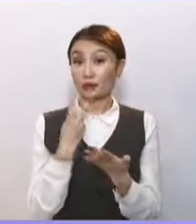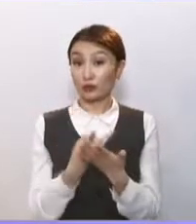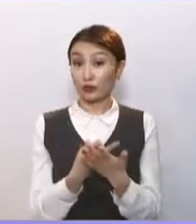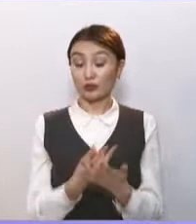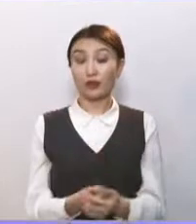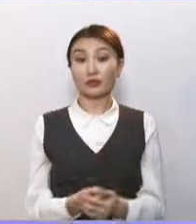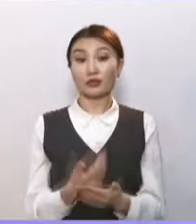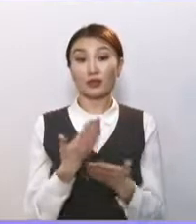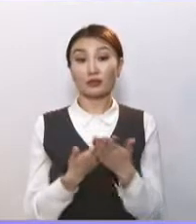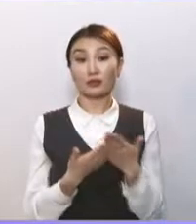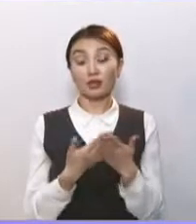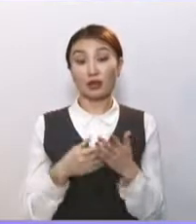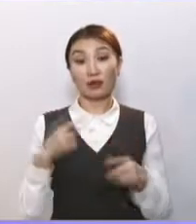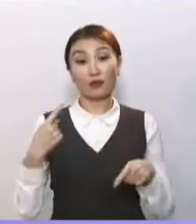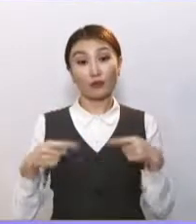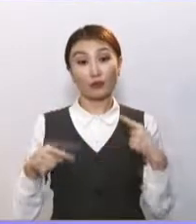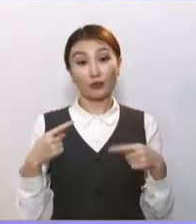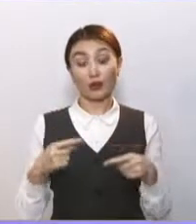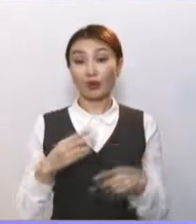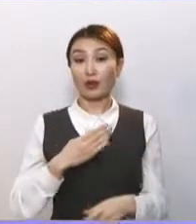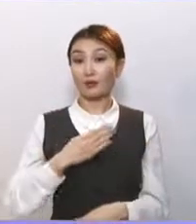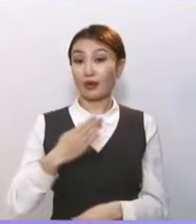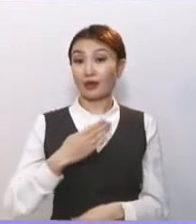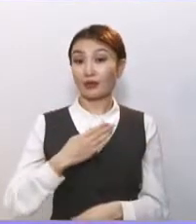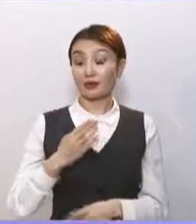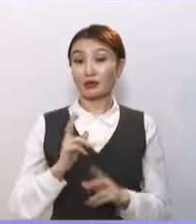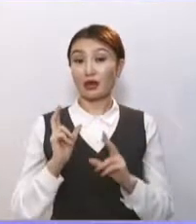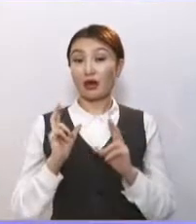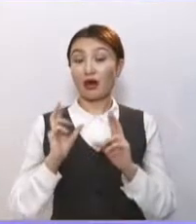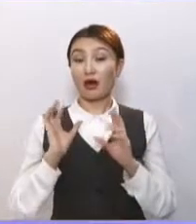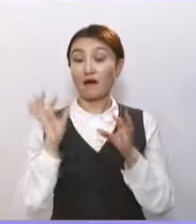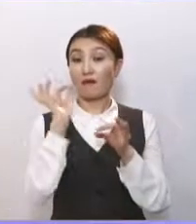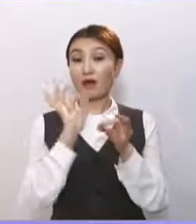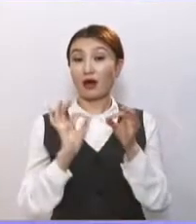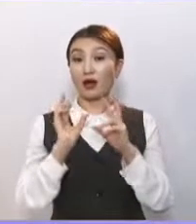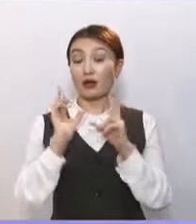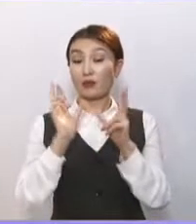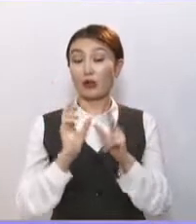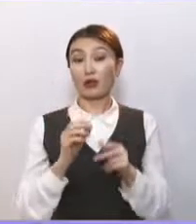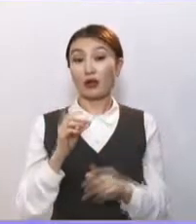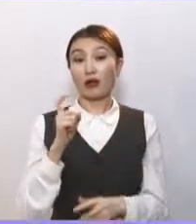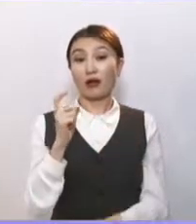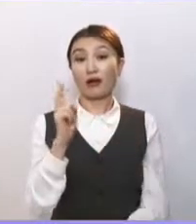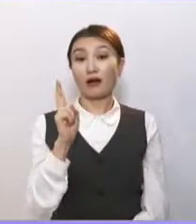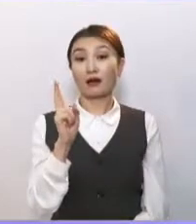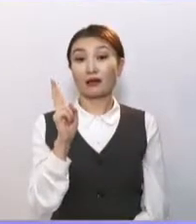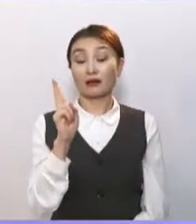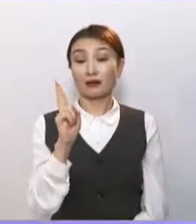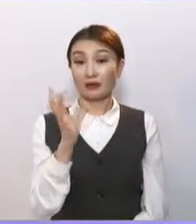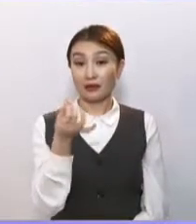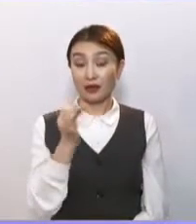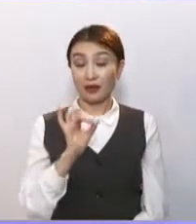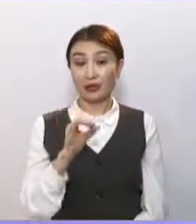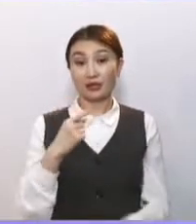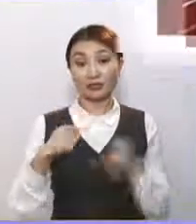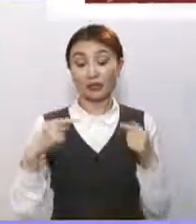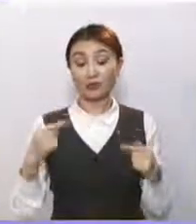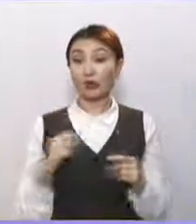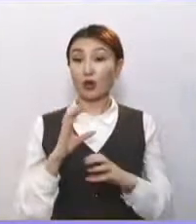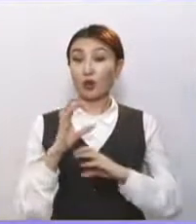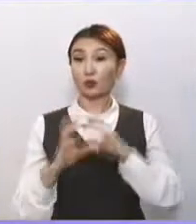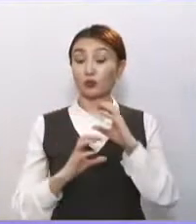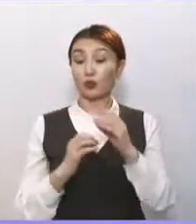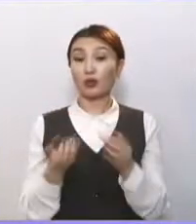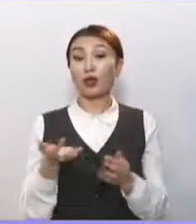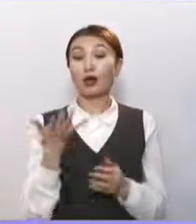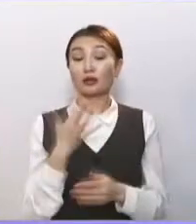турабыз. Мисалы, футбол, теннис, волейбол, хоккей жана башка. Дүйнөдө канча